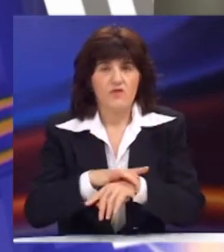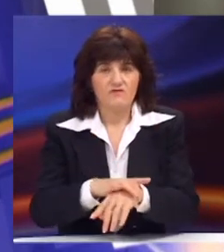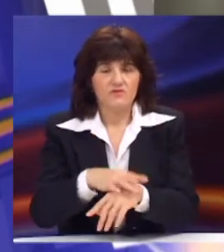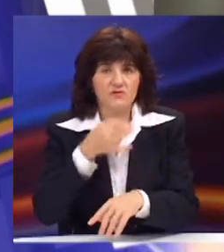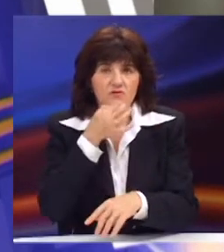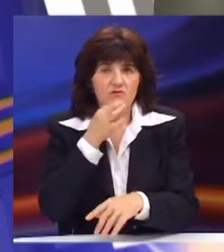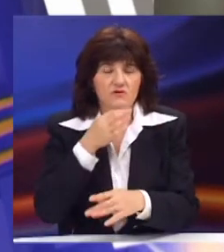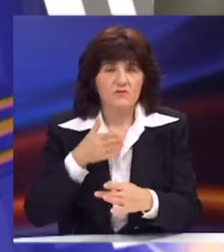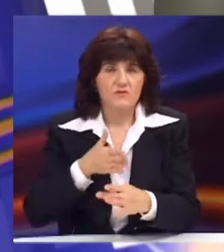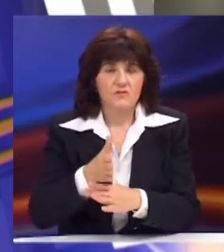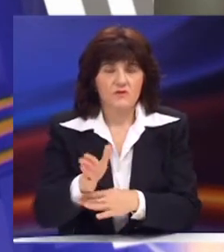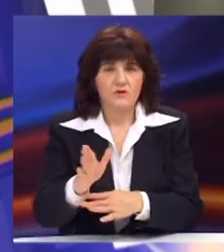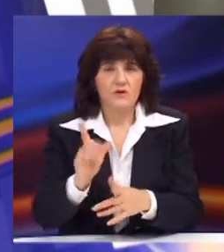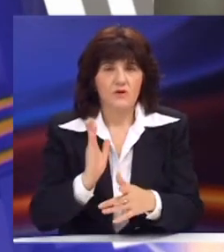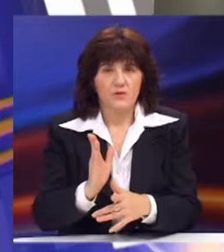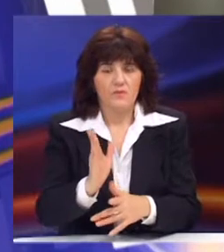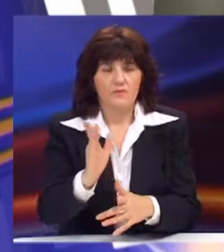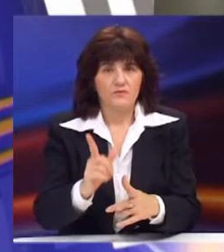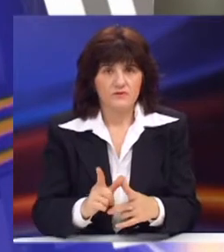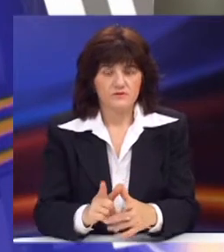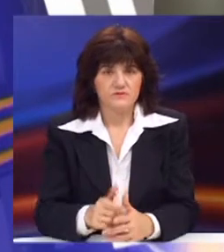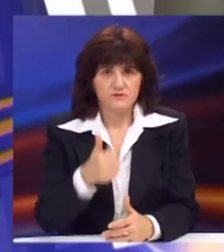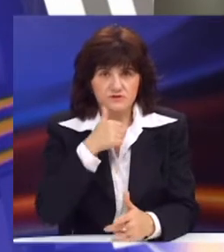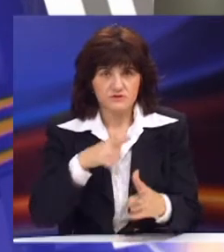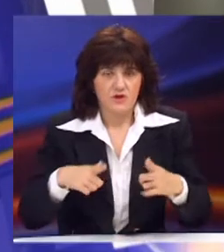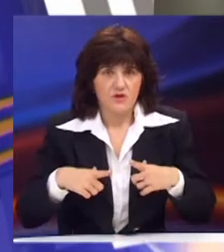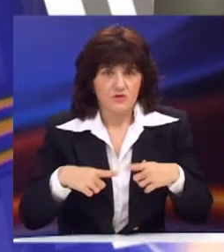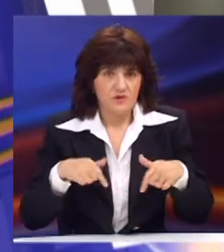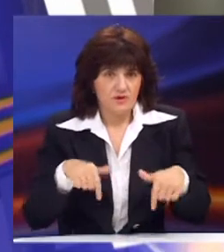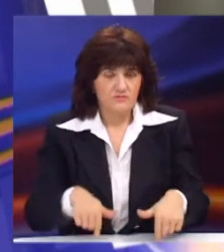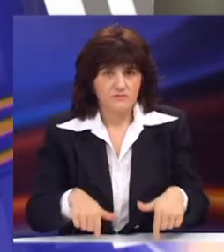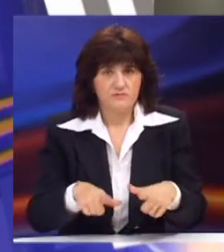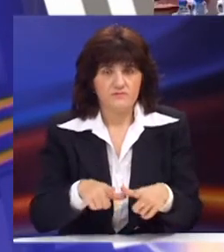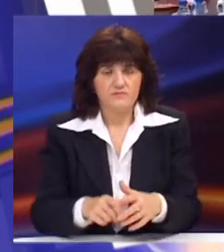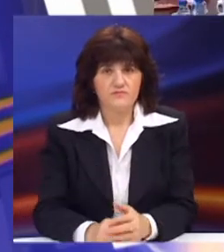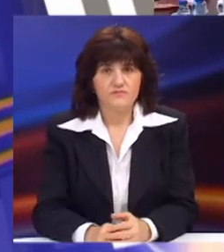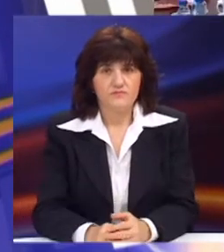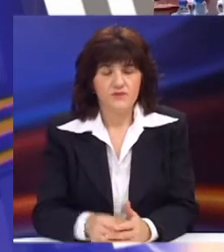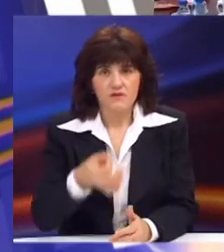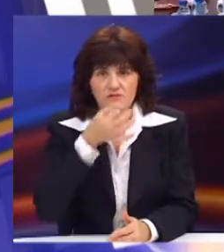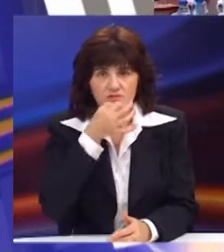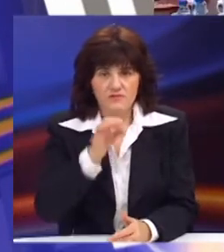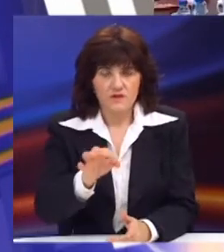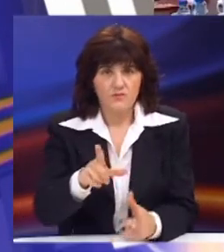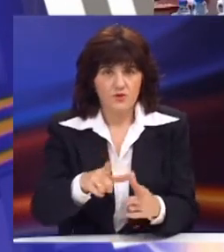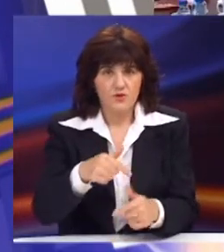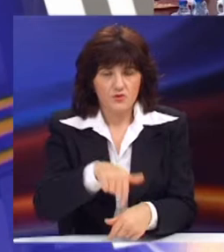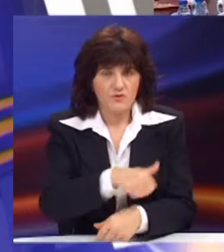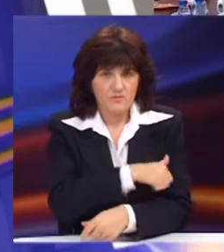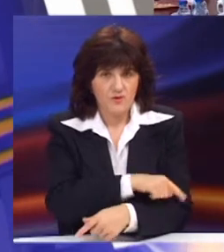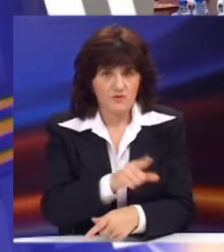neminovno vodi ka nekim budućim stremljenjima u našoj ekonomiji i privredi.